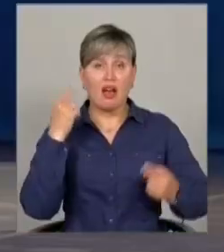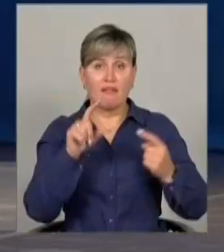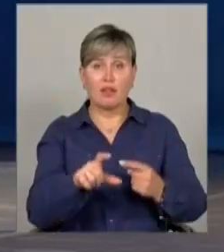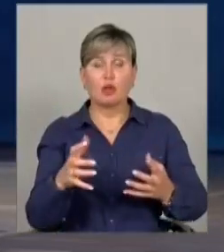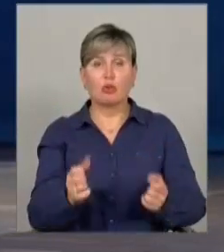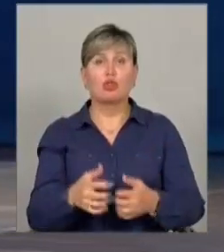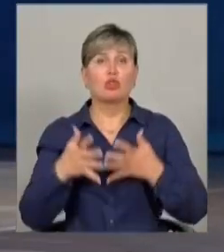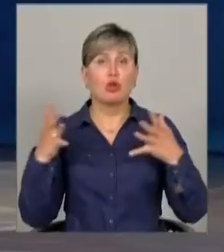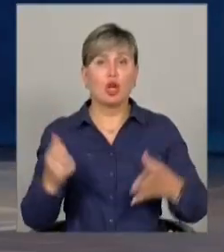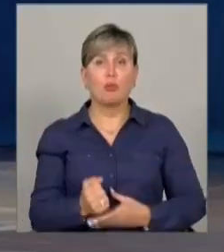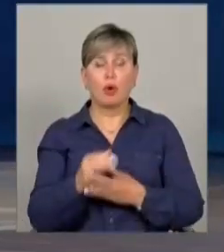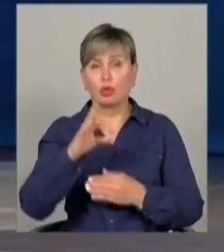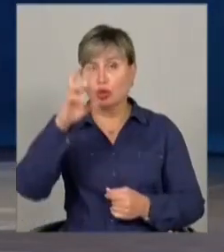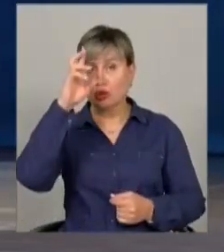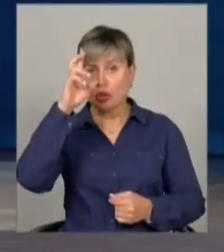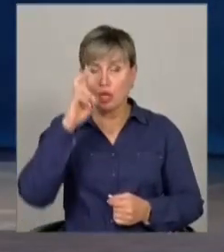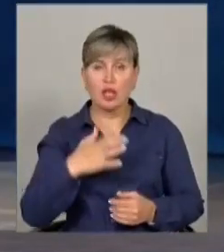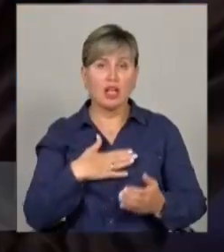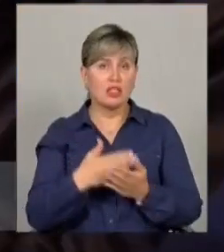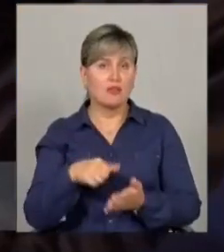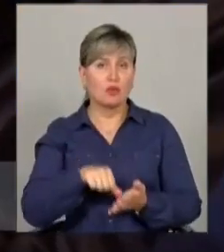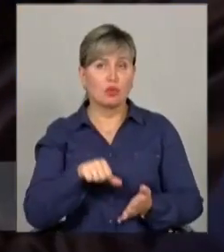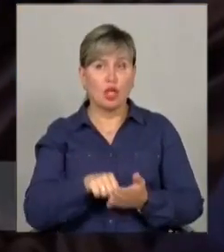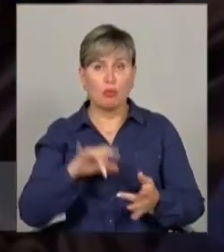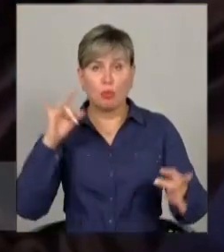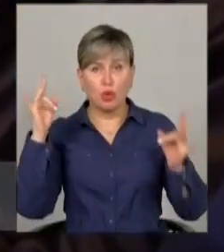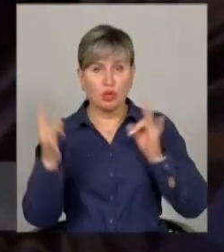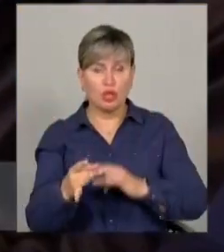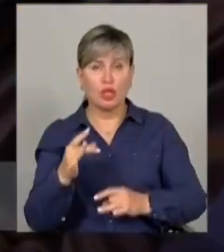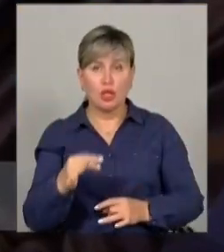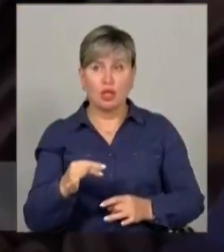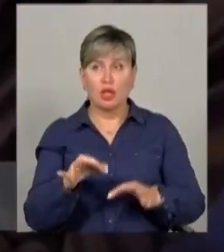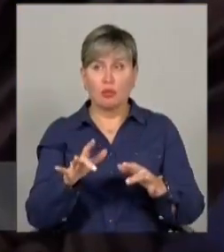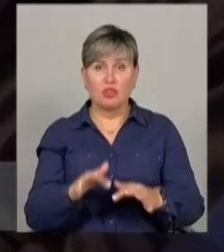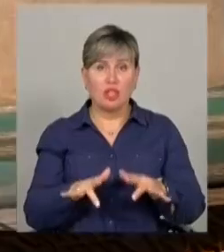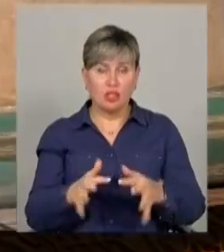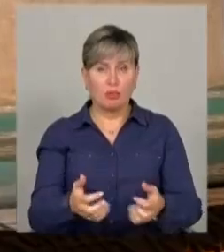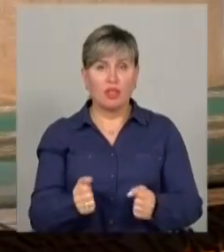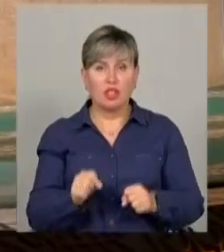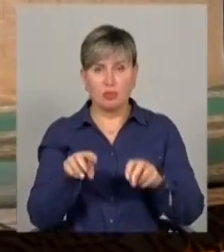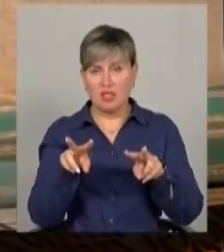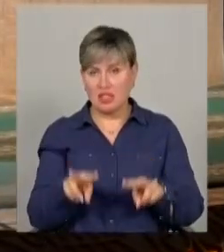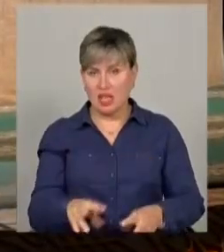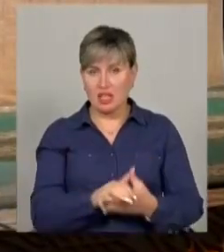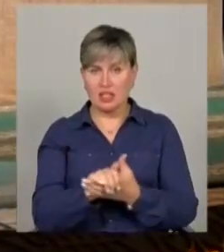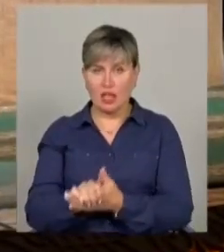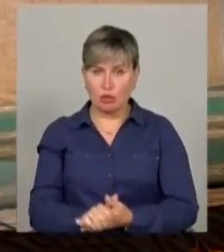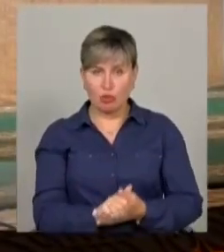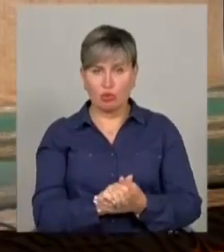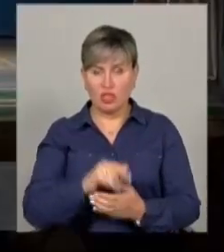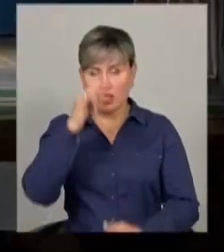получают широкую поддержку от государства активное участие в популяризации печатного дела принимается ее с писателей